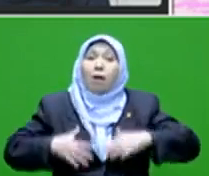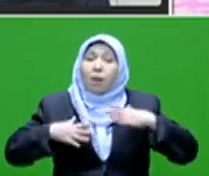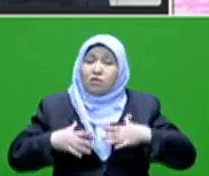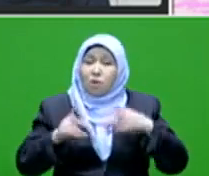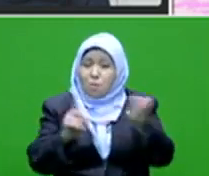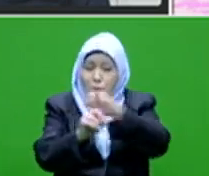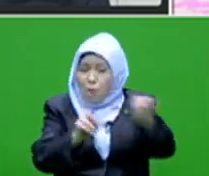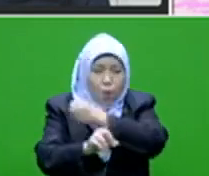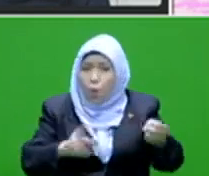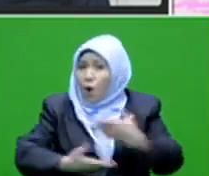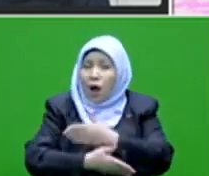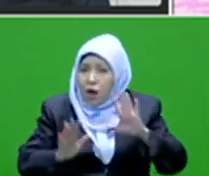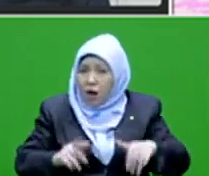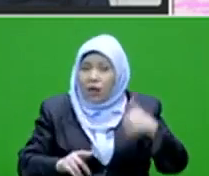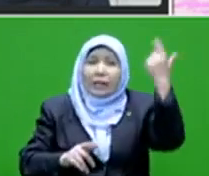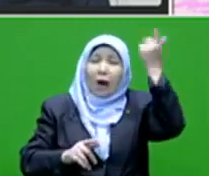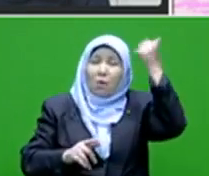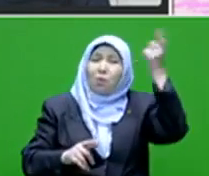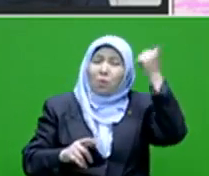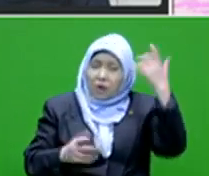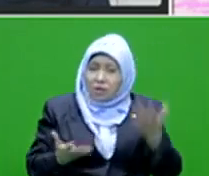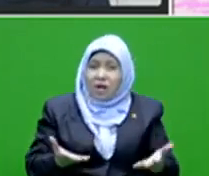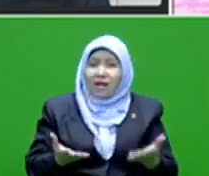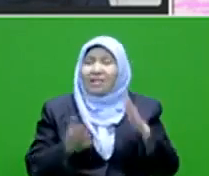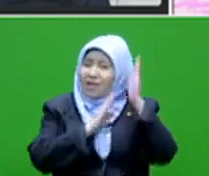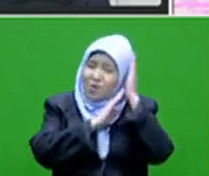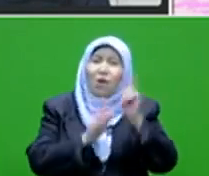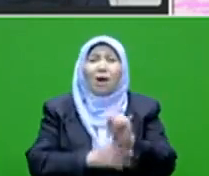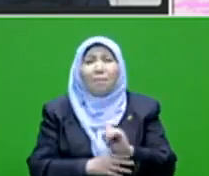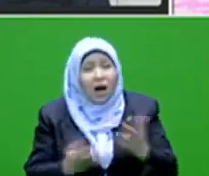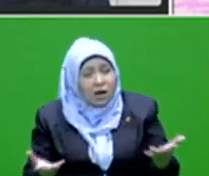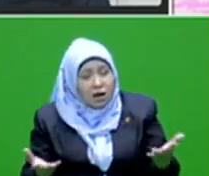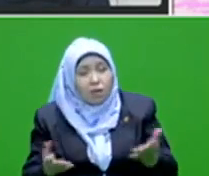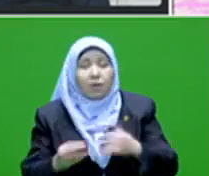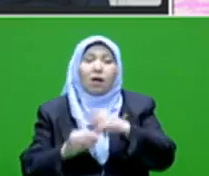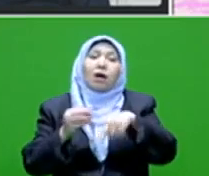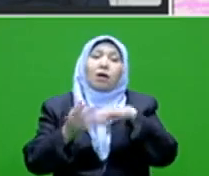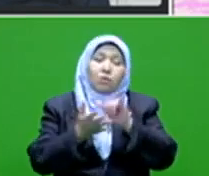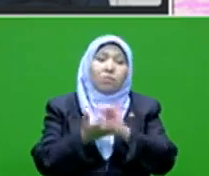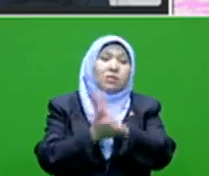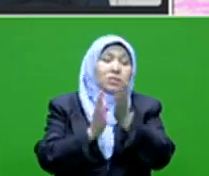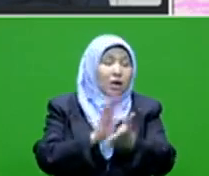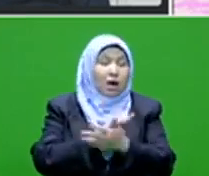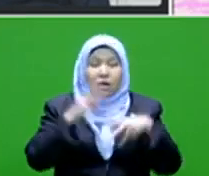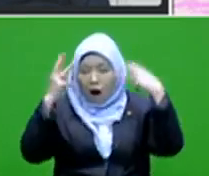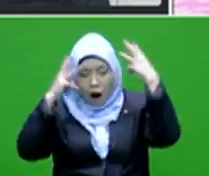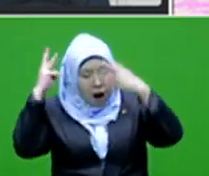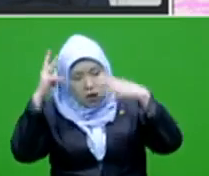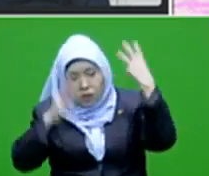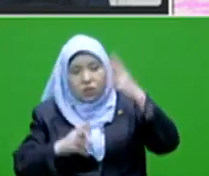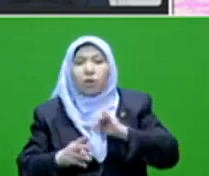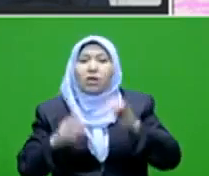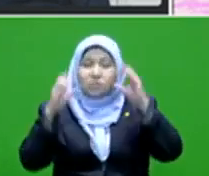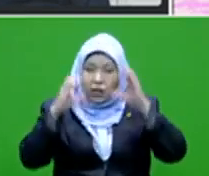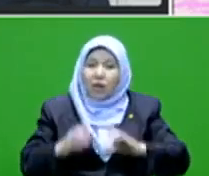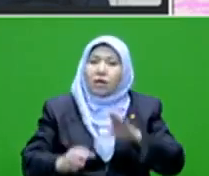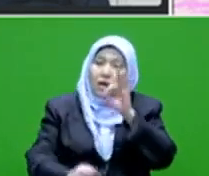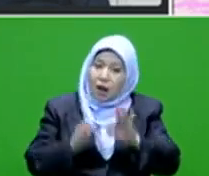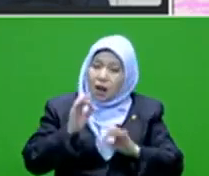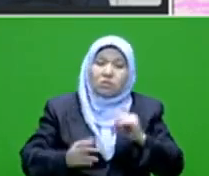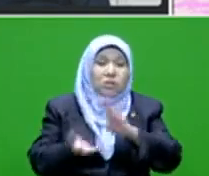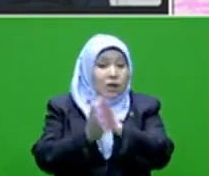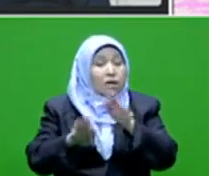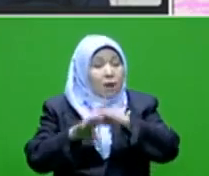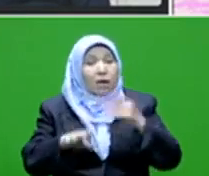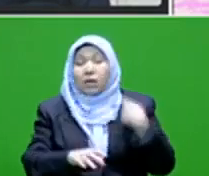anak aku ke tak, dia tahu kat mana anak aku tidur kat mana. Benda tu menjadikan dia runsing, dan saya yakin benda tu kalau jadi dekat